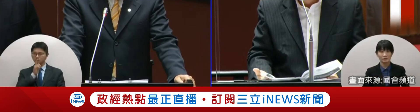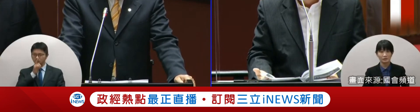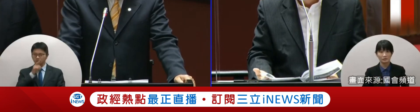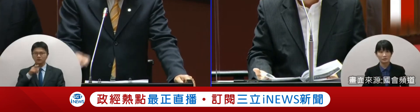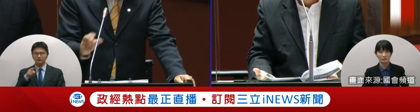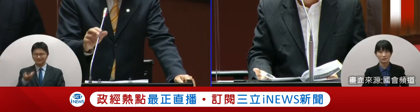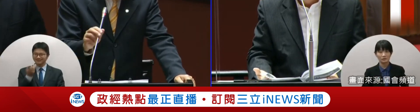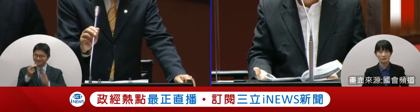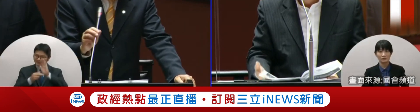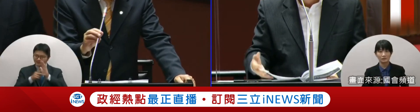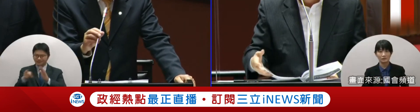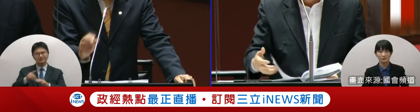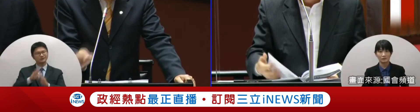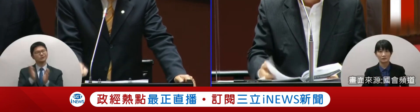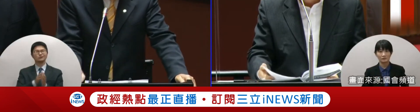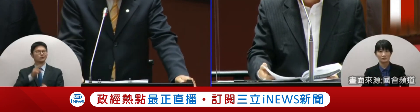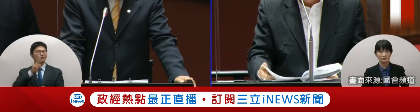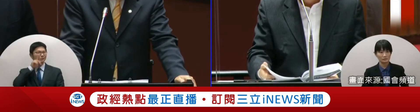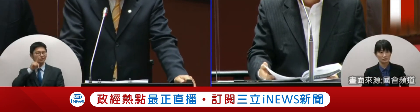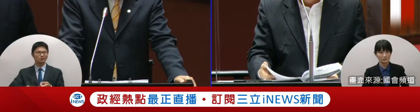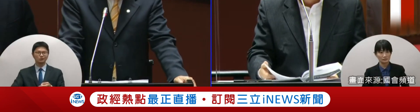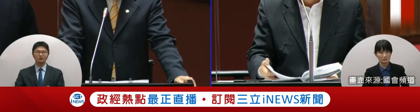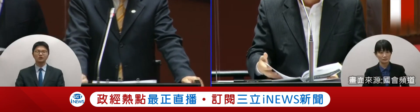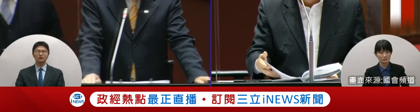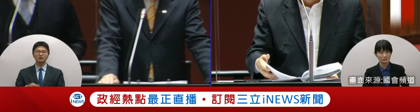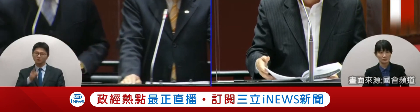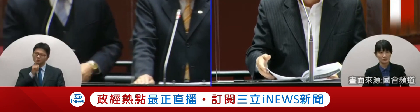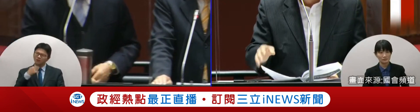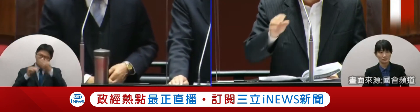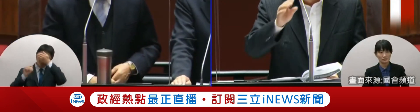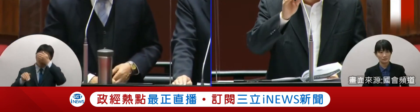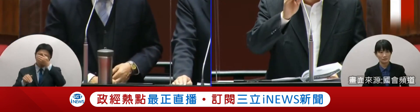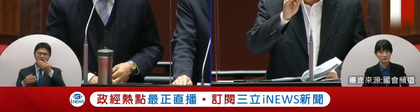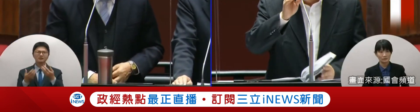对的，你讲抹红，没有人去抹红他。